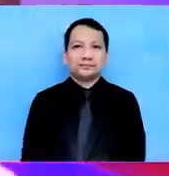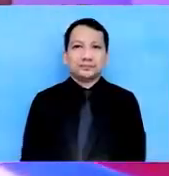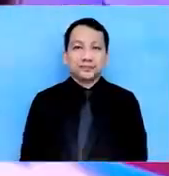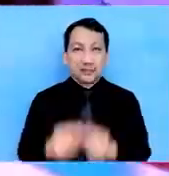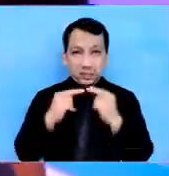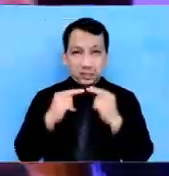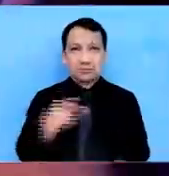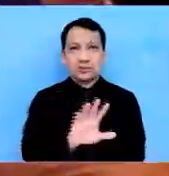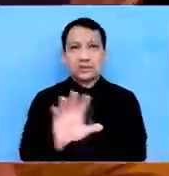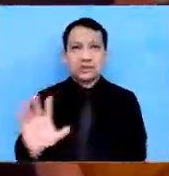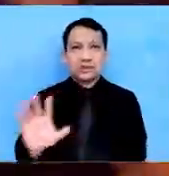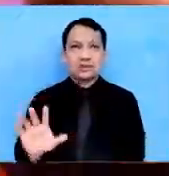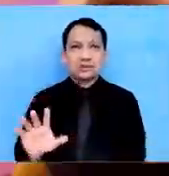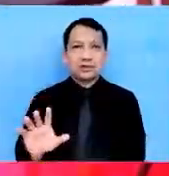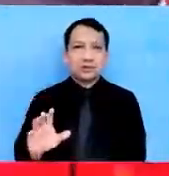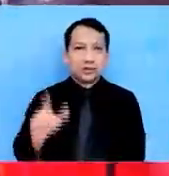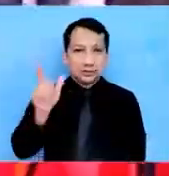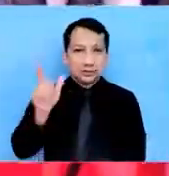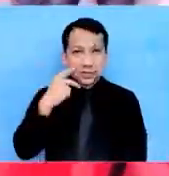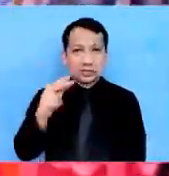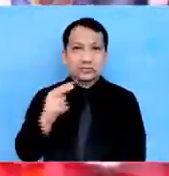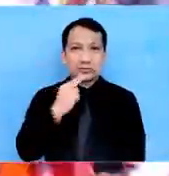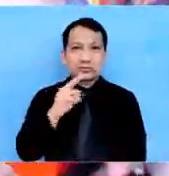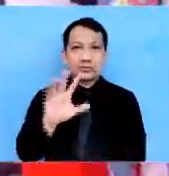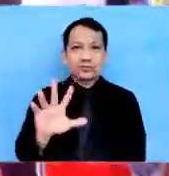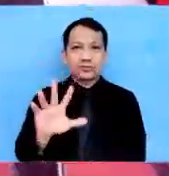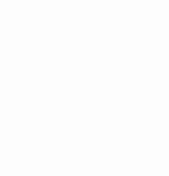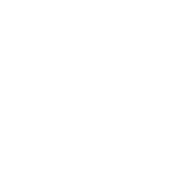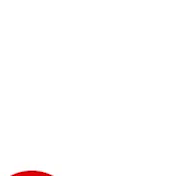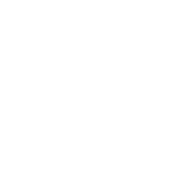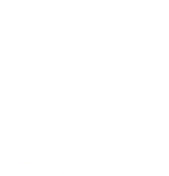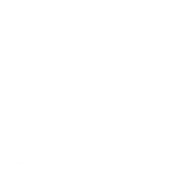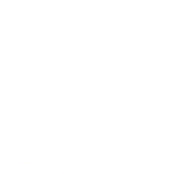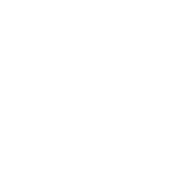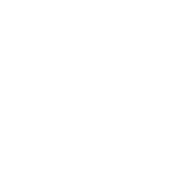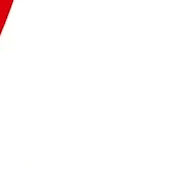Nagbabalita mula sa Frontline, Laila Pangilinan, News 5.